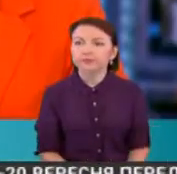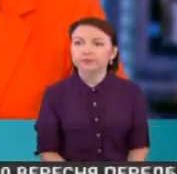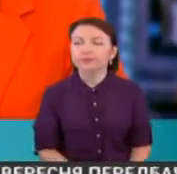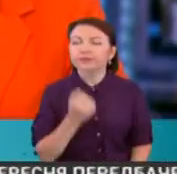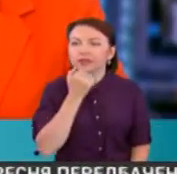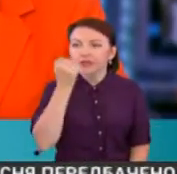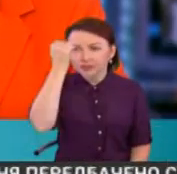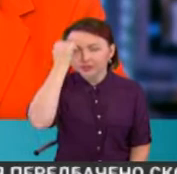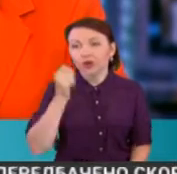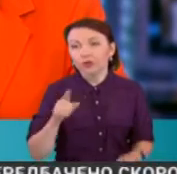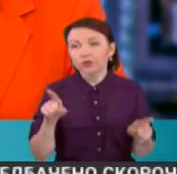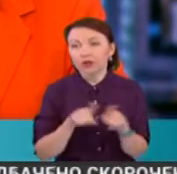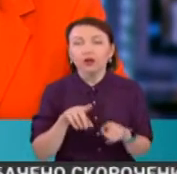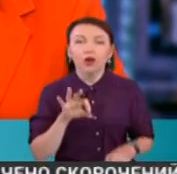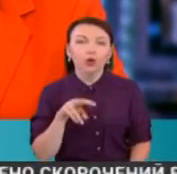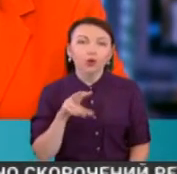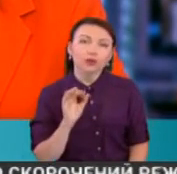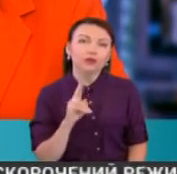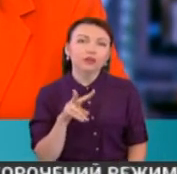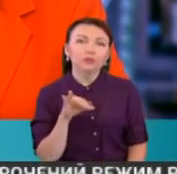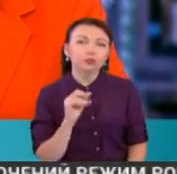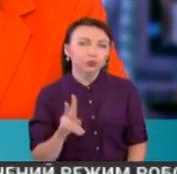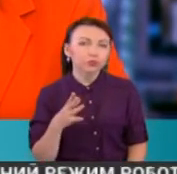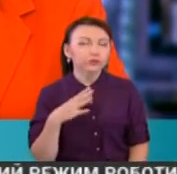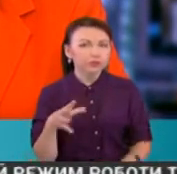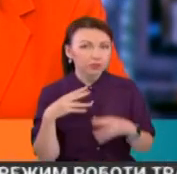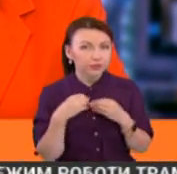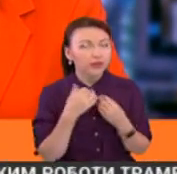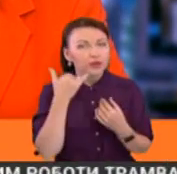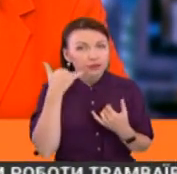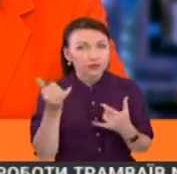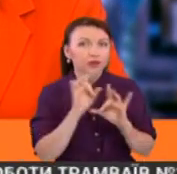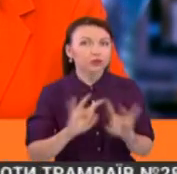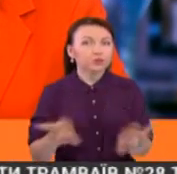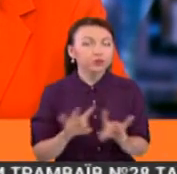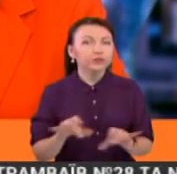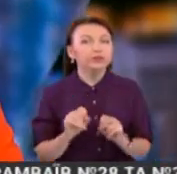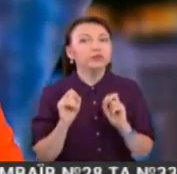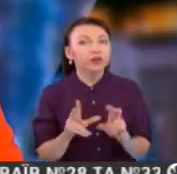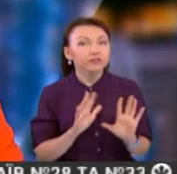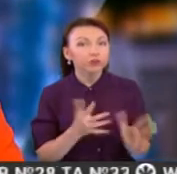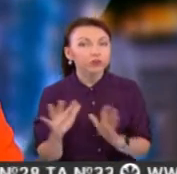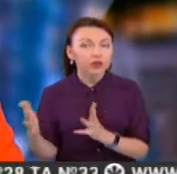тобі, Олеже. Олег Климчук був з нами на прямому зв'язку. Він розповів саме, як відбувається